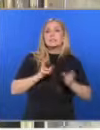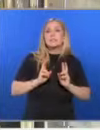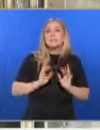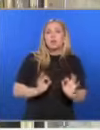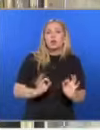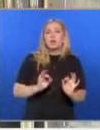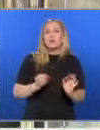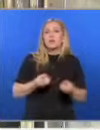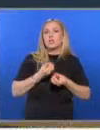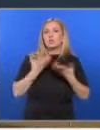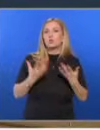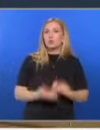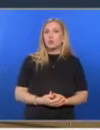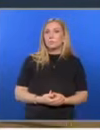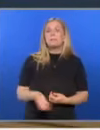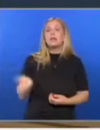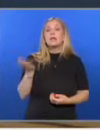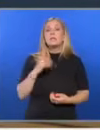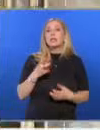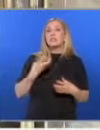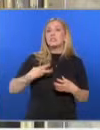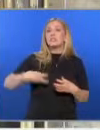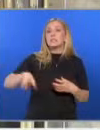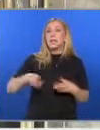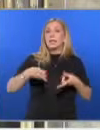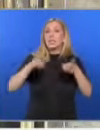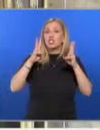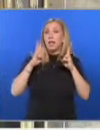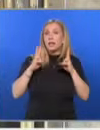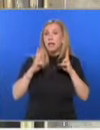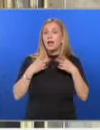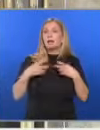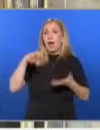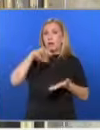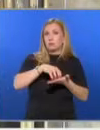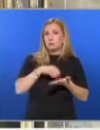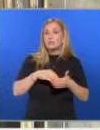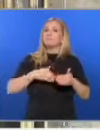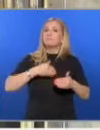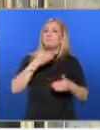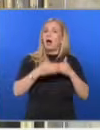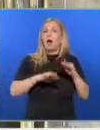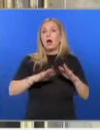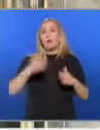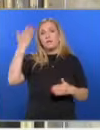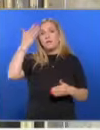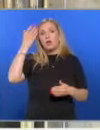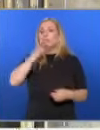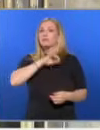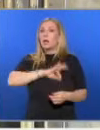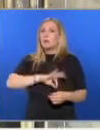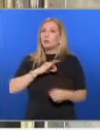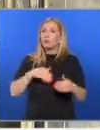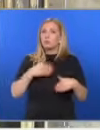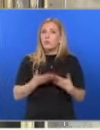сигурност и точност какво се е случило. След като излезе решението на компетентни органи, съответно по канален ред, ако е виновен, ще си понесе